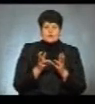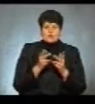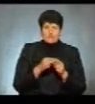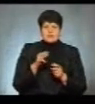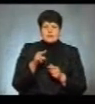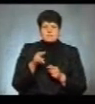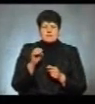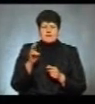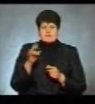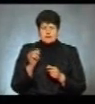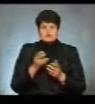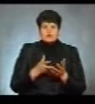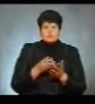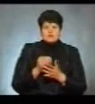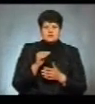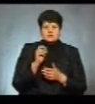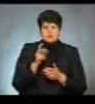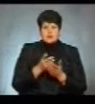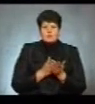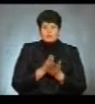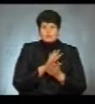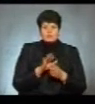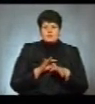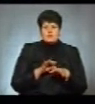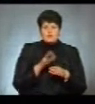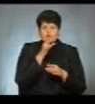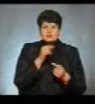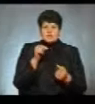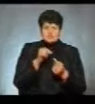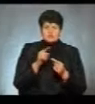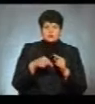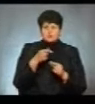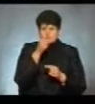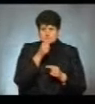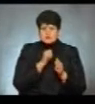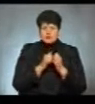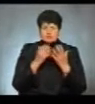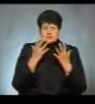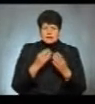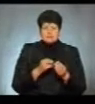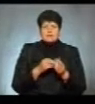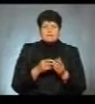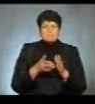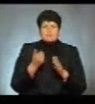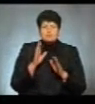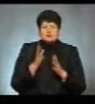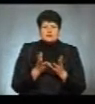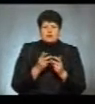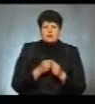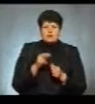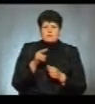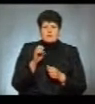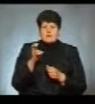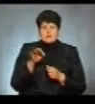якщо оплата комунальних послуг не буде проведена своєчасно. Уже з наступного місяця за кожен день прострочення буде нараховано пеню в